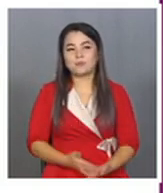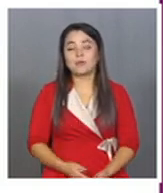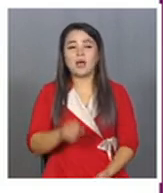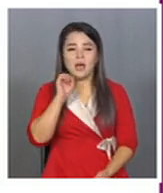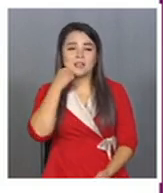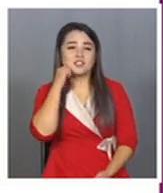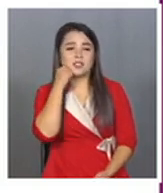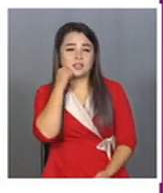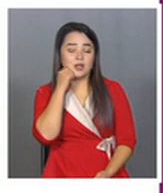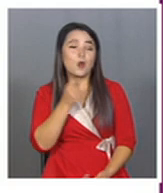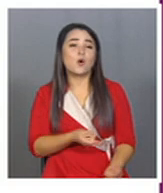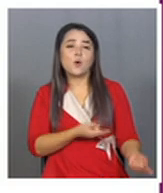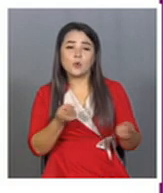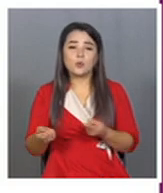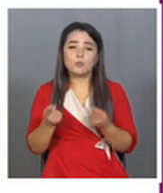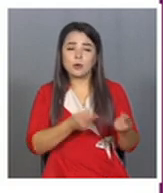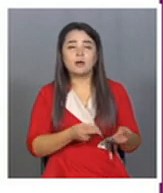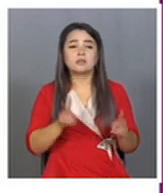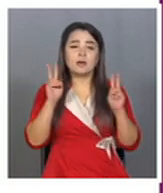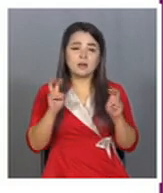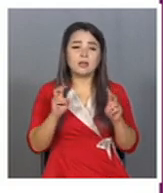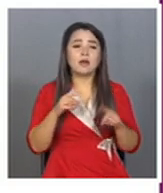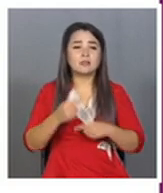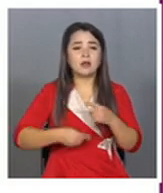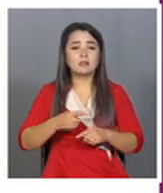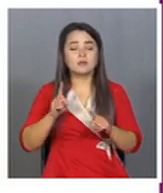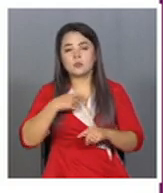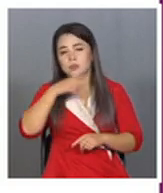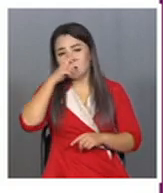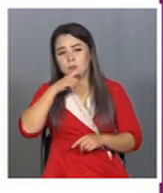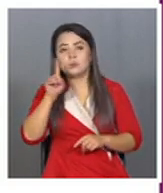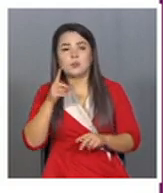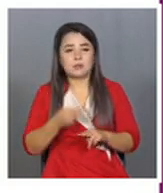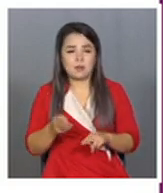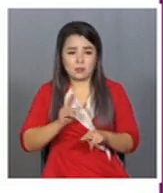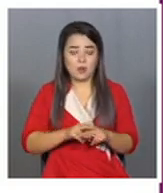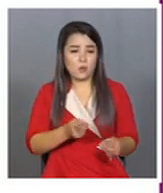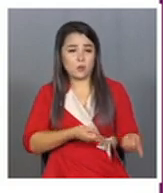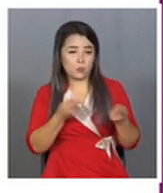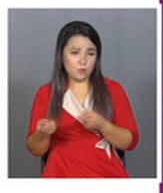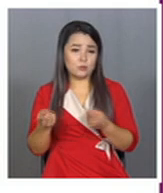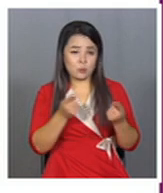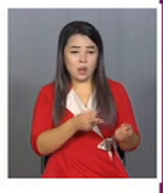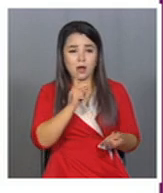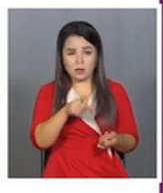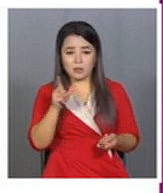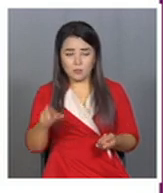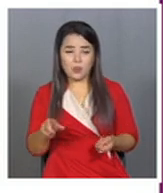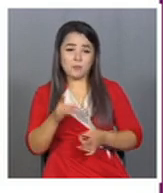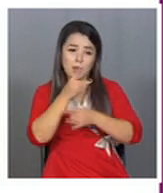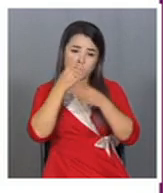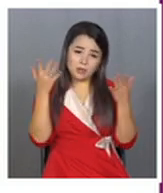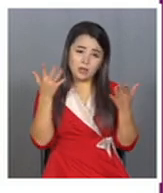Әже, көшпенділердің салтанаты дегенде түсінің кіремей жүрмін. Көшіп қонып жүрген адамдарда